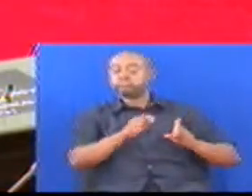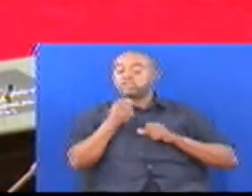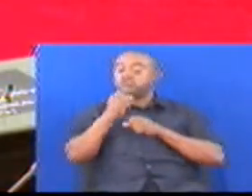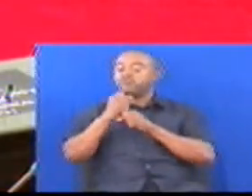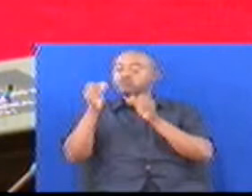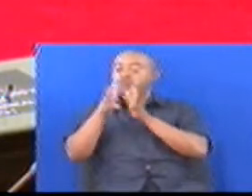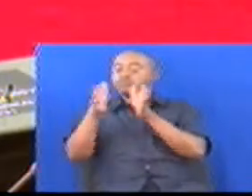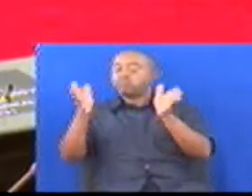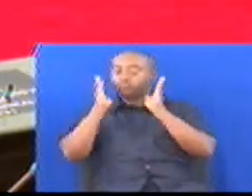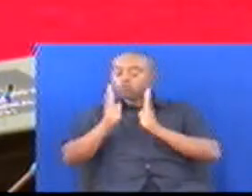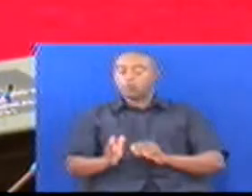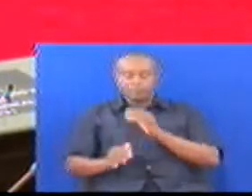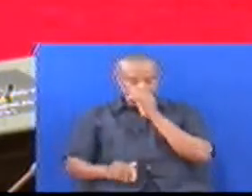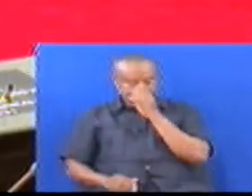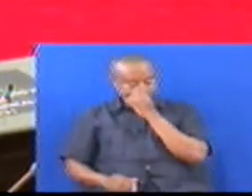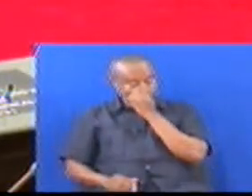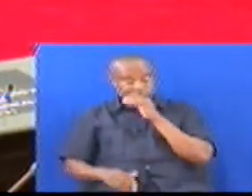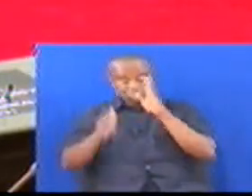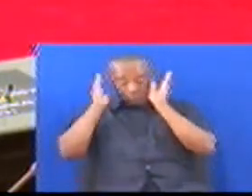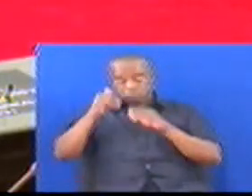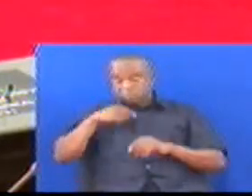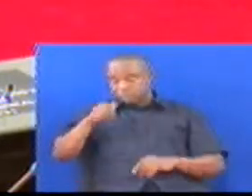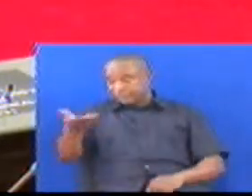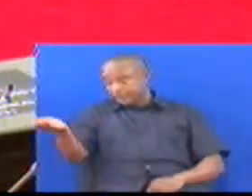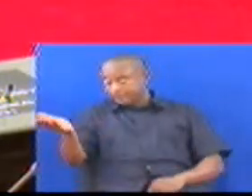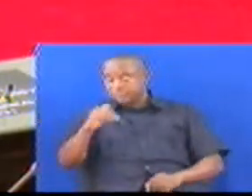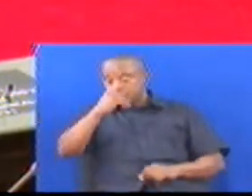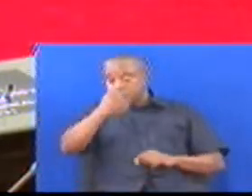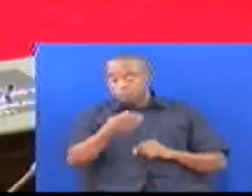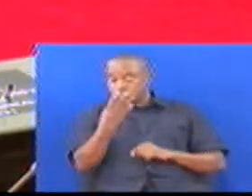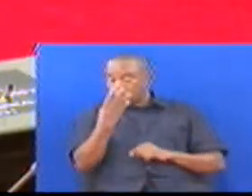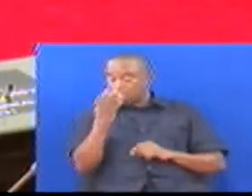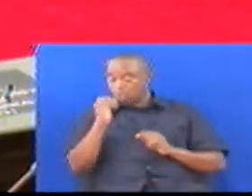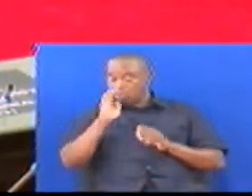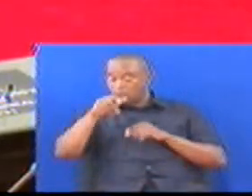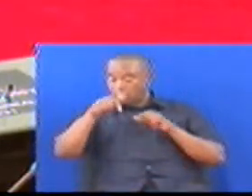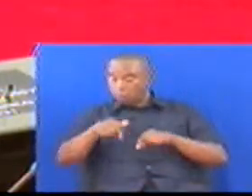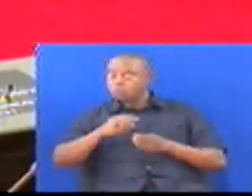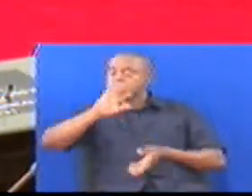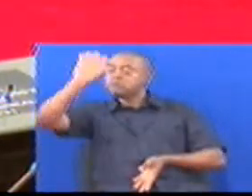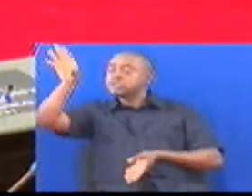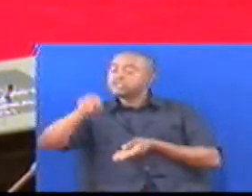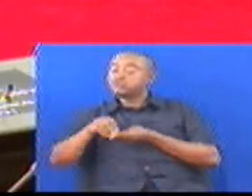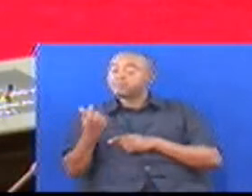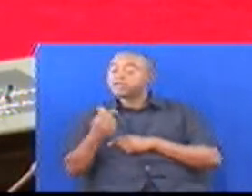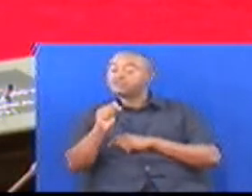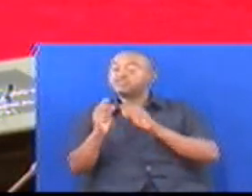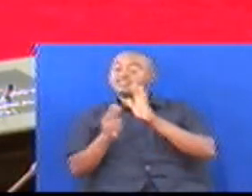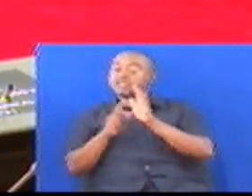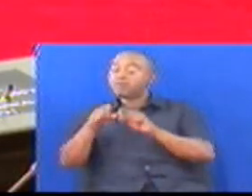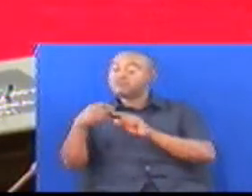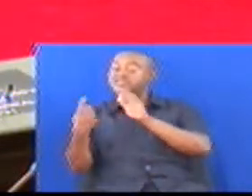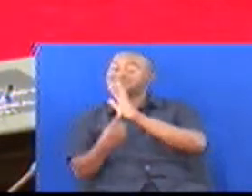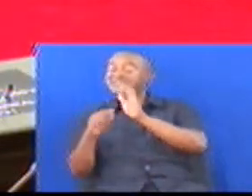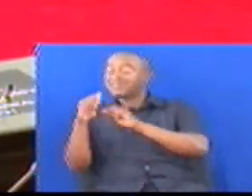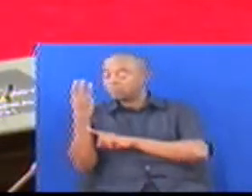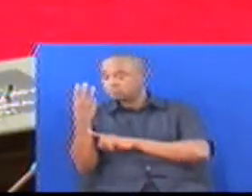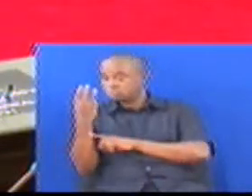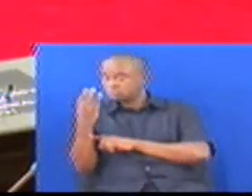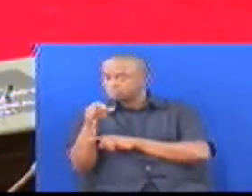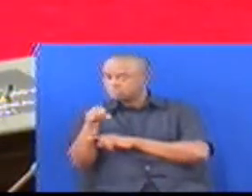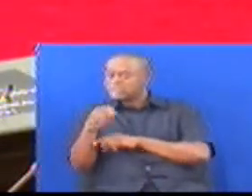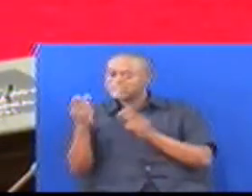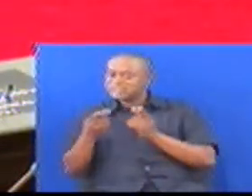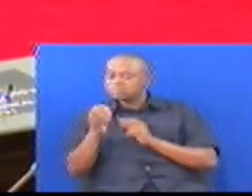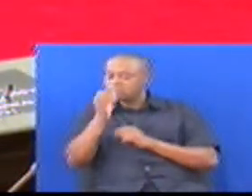mkuu. Mheshimiwa Spika, hadi Aprili 2020, jumla ya shilingi trilioni 7.63 sawa